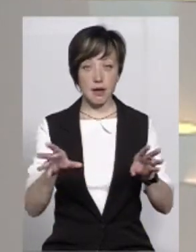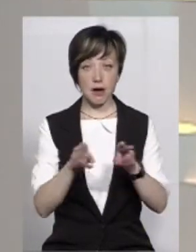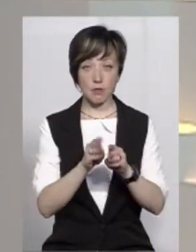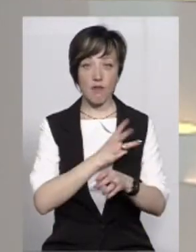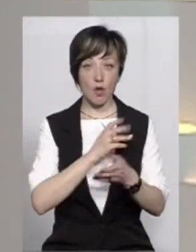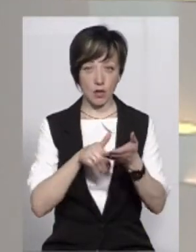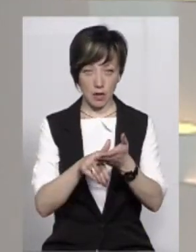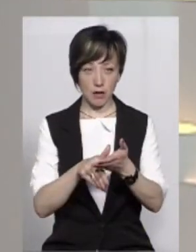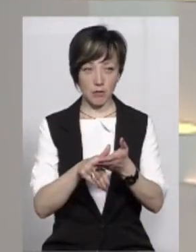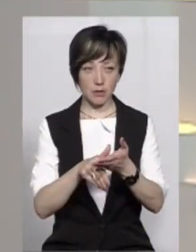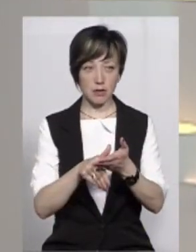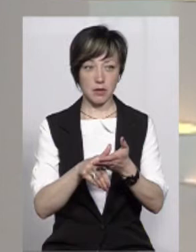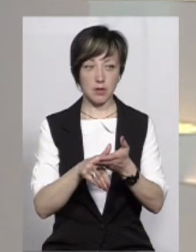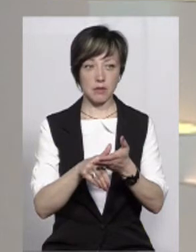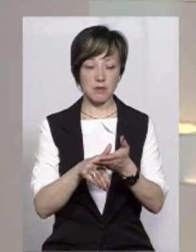разом із волонтерами.